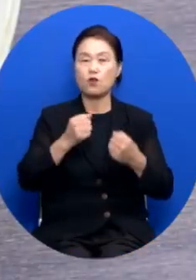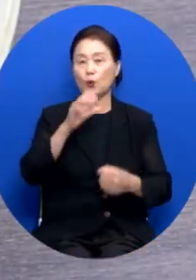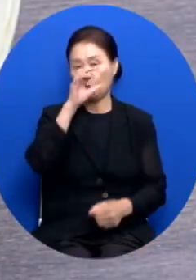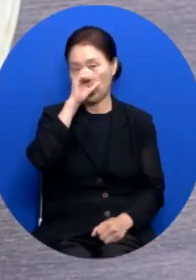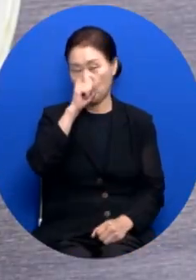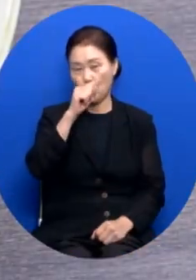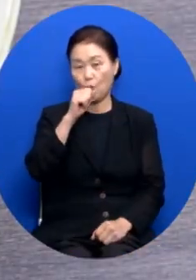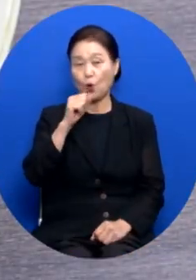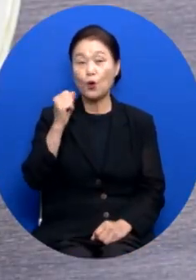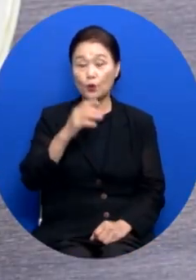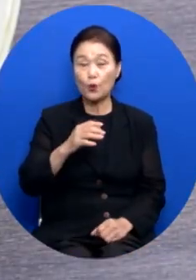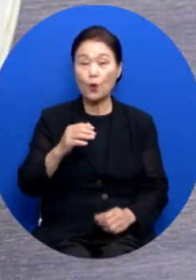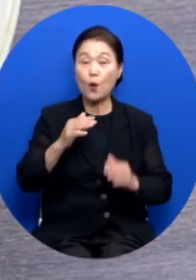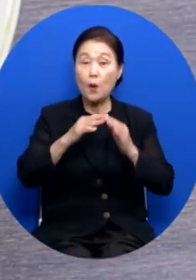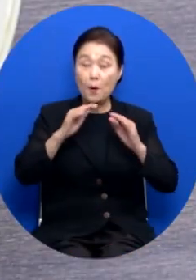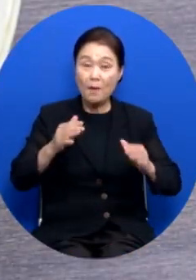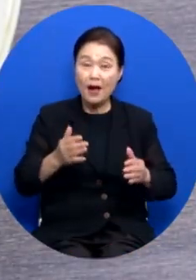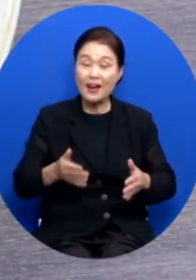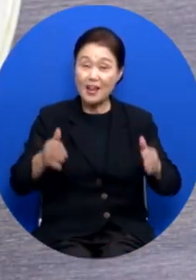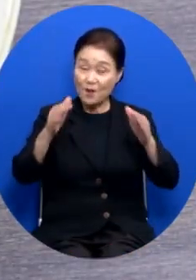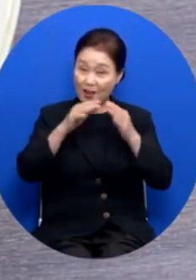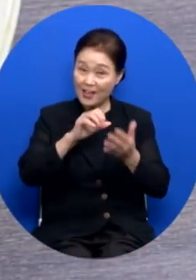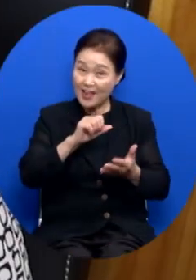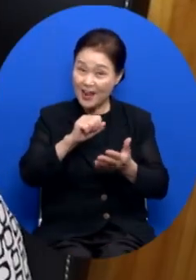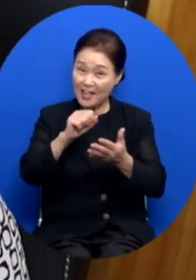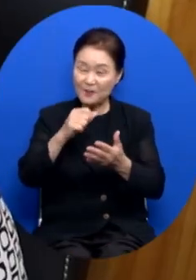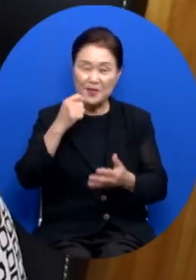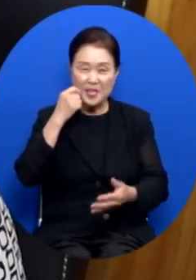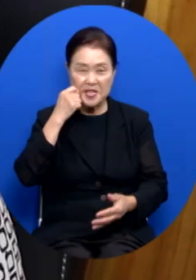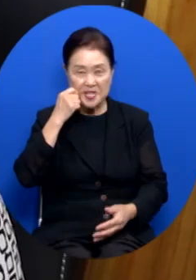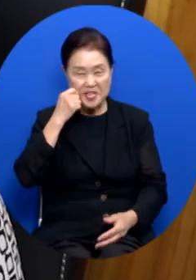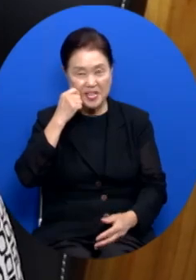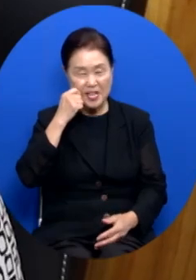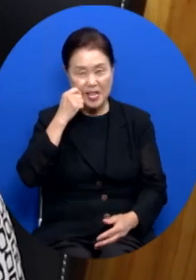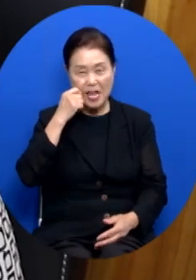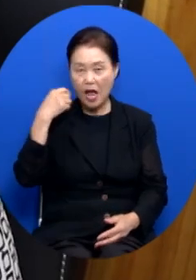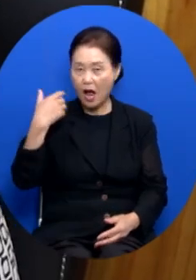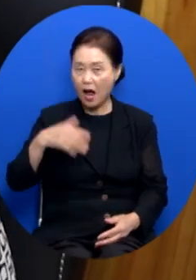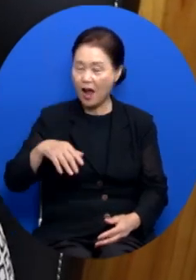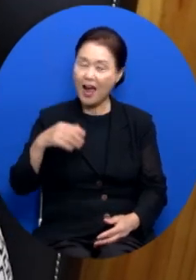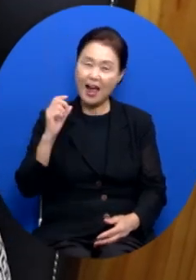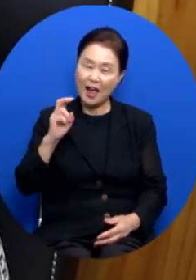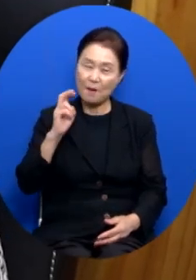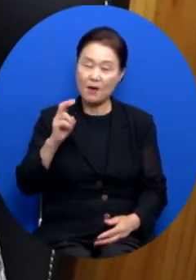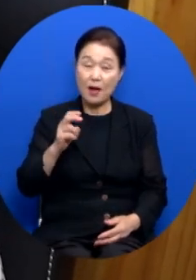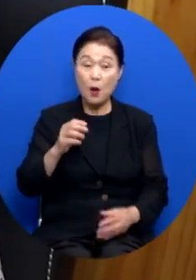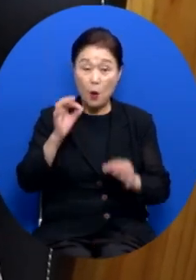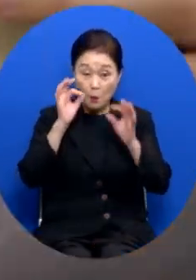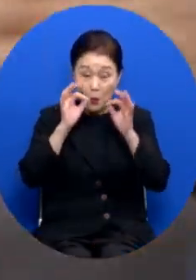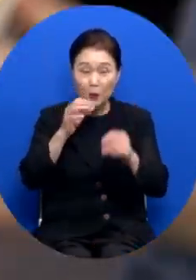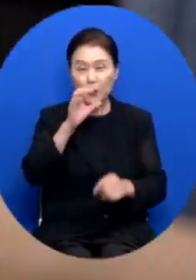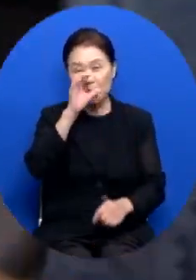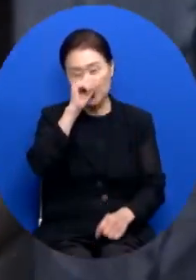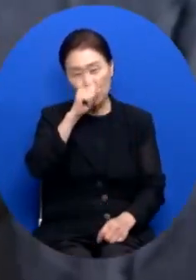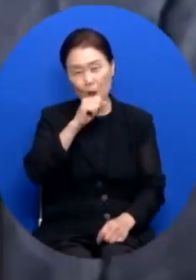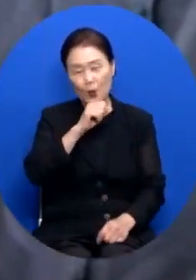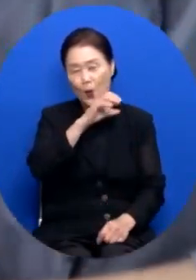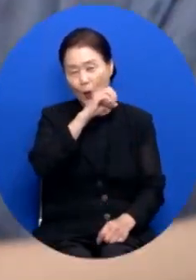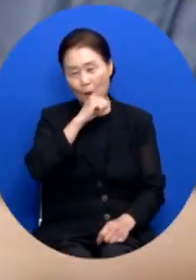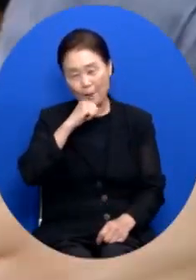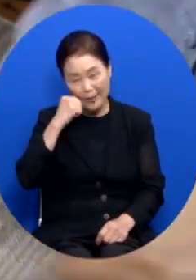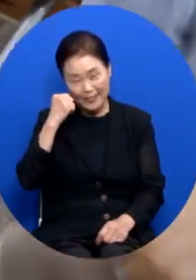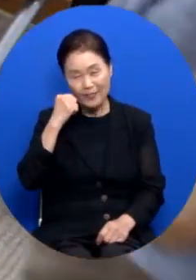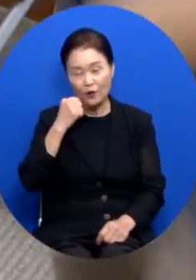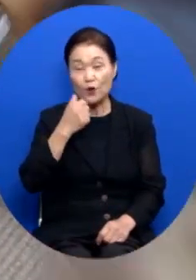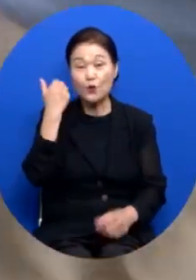하여튼 마을회관에 가져가면 엄청 인기를 끌 것 같아요. 모양도 예쁘고 먹기도 좋고. 누구에게